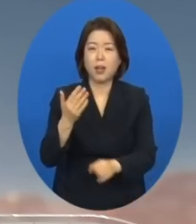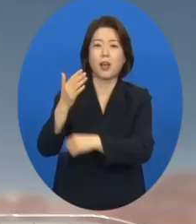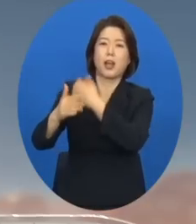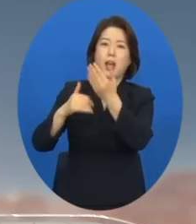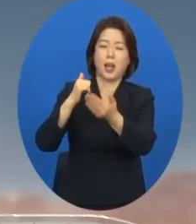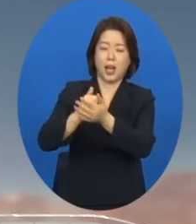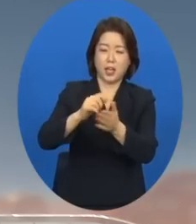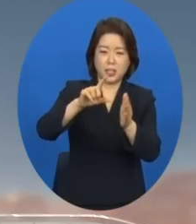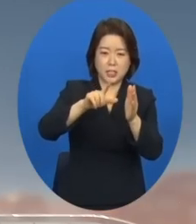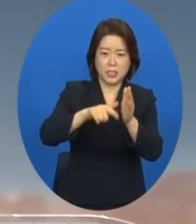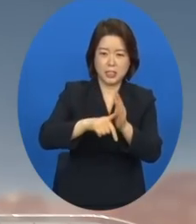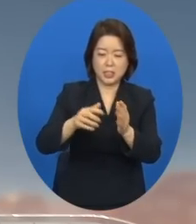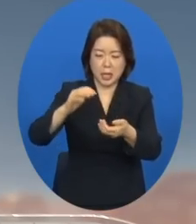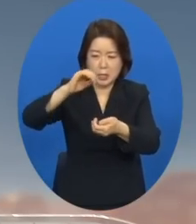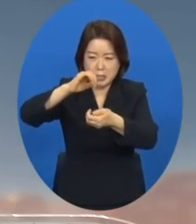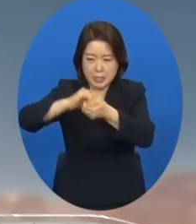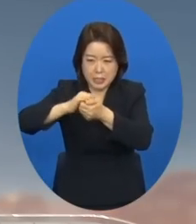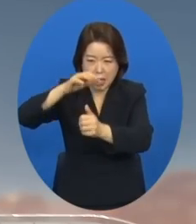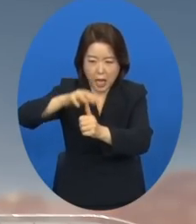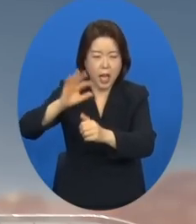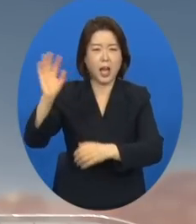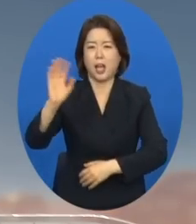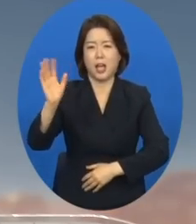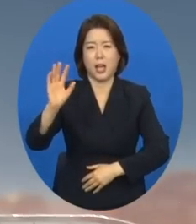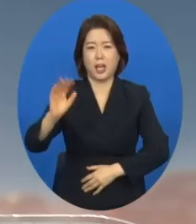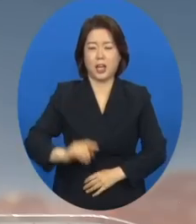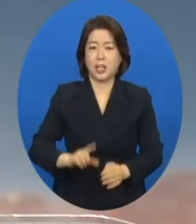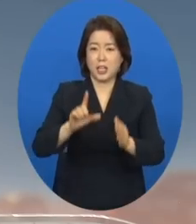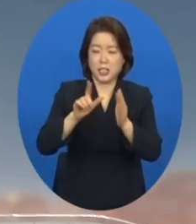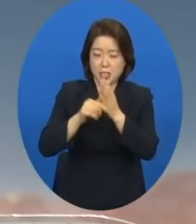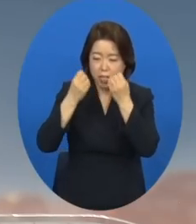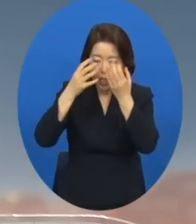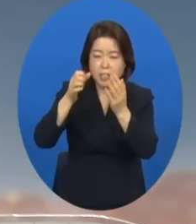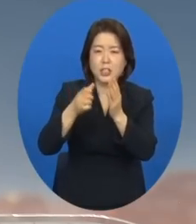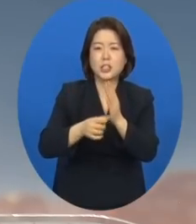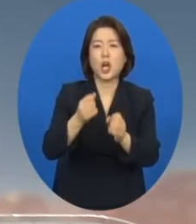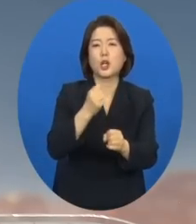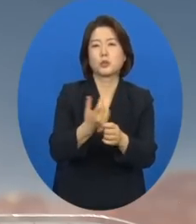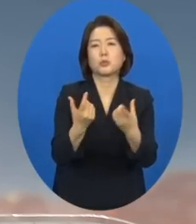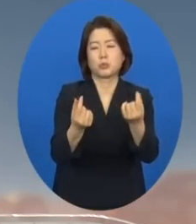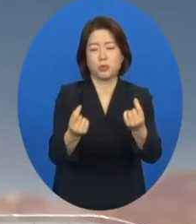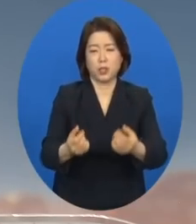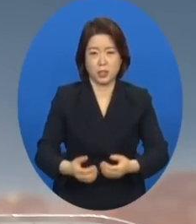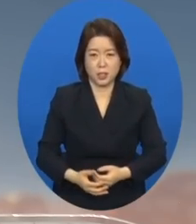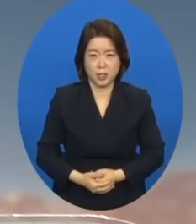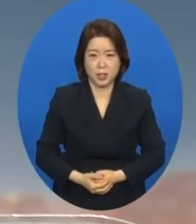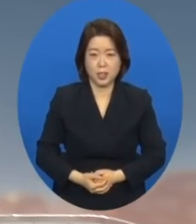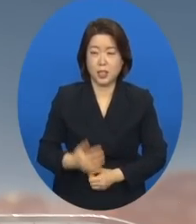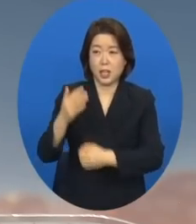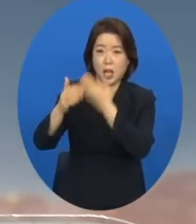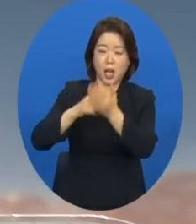시간에 메이는 분이 아니에요 시간은 창조물입니다 피조물이에요 하는 시간에 속하지 않아요